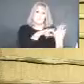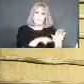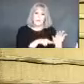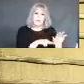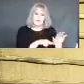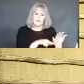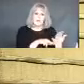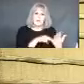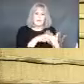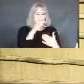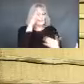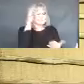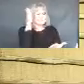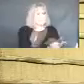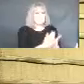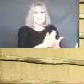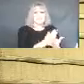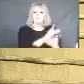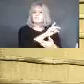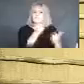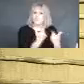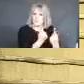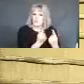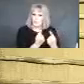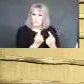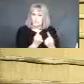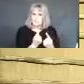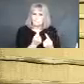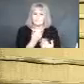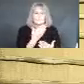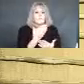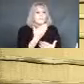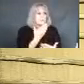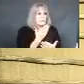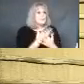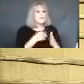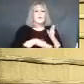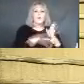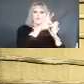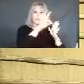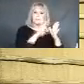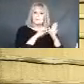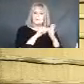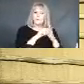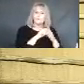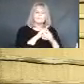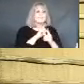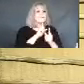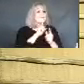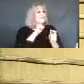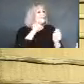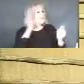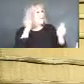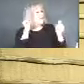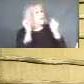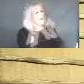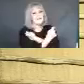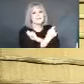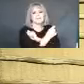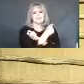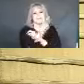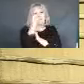story. Ek is seker wat ons gaan doen, en dit is wat ek jou miskien kan uitnooi vir die week, is ons gaan anders dink oor